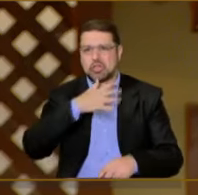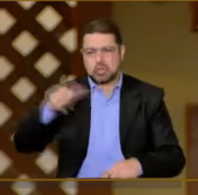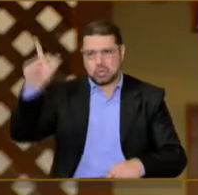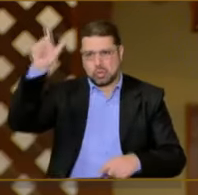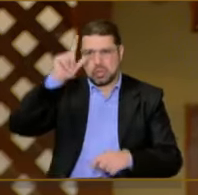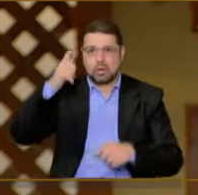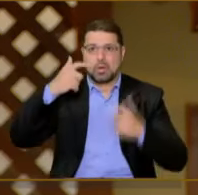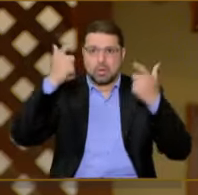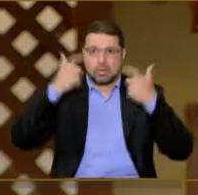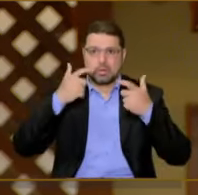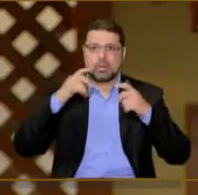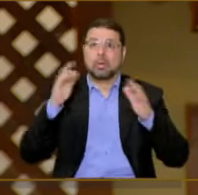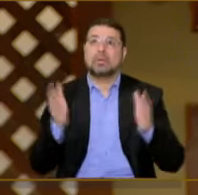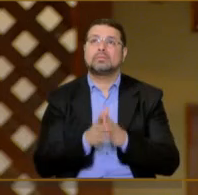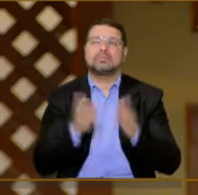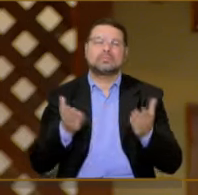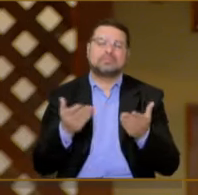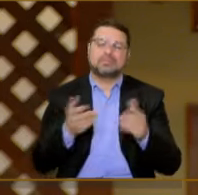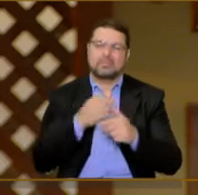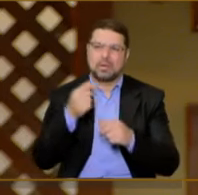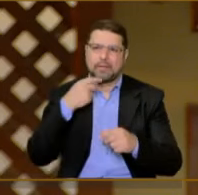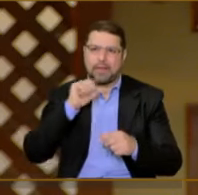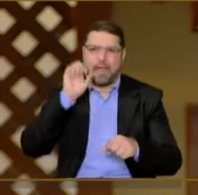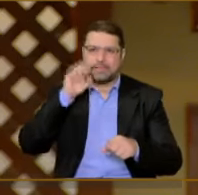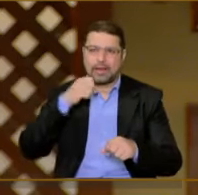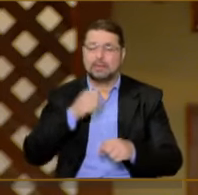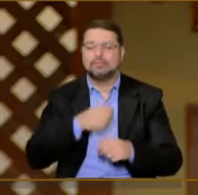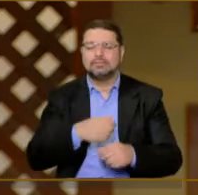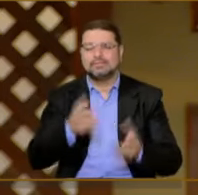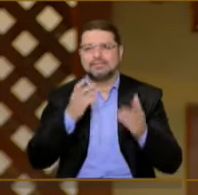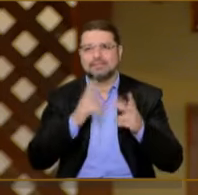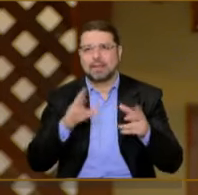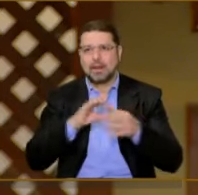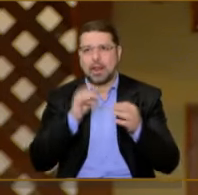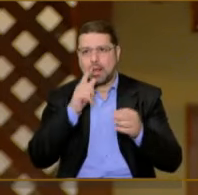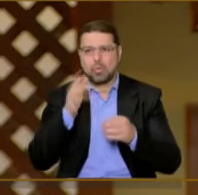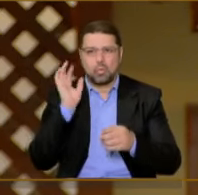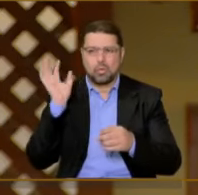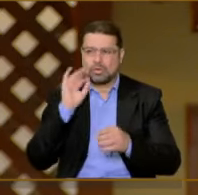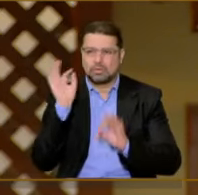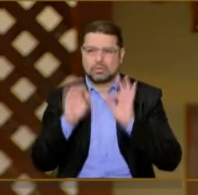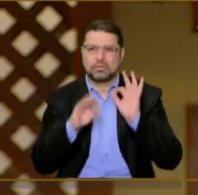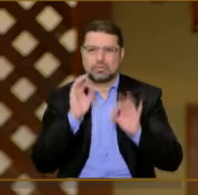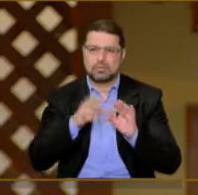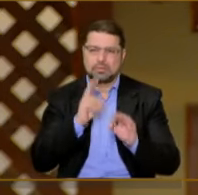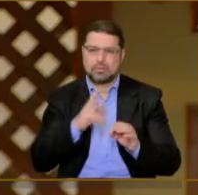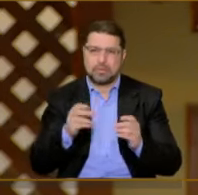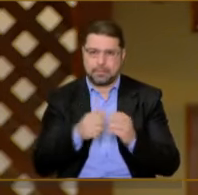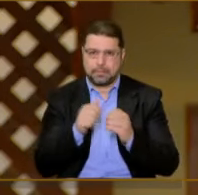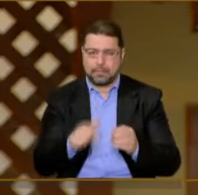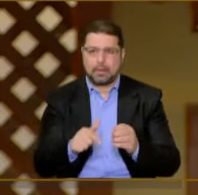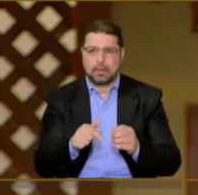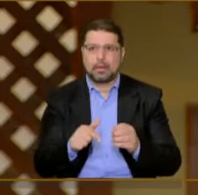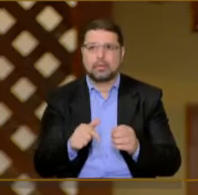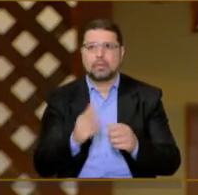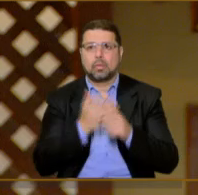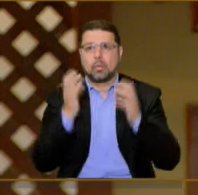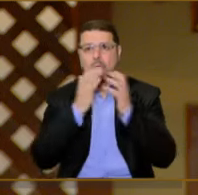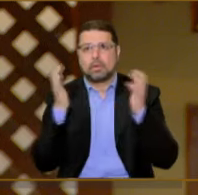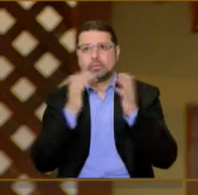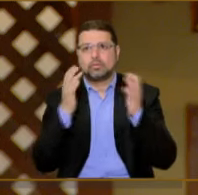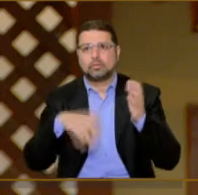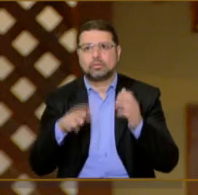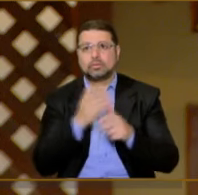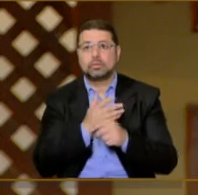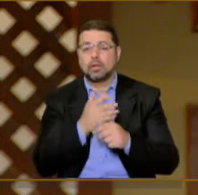وشيخ الاطراف والشيخ العلان والشيخ الفجل والشيخ الكلام اللي هم عمالين يطلعوا على العلماء